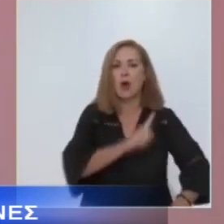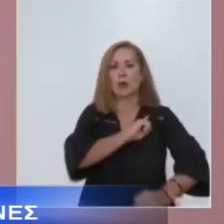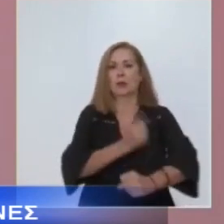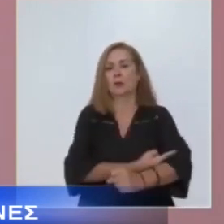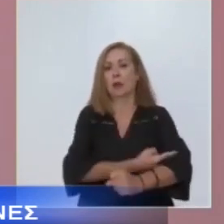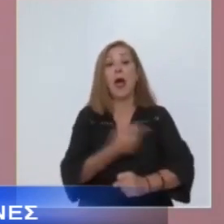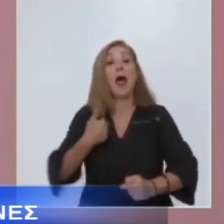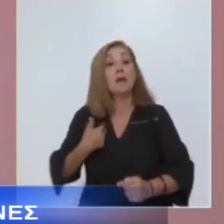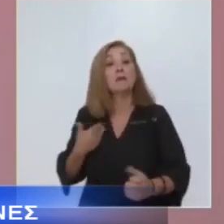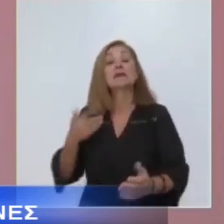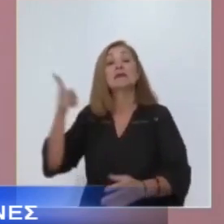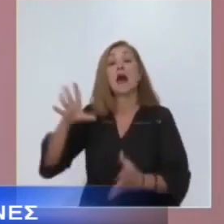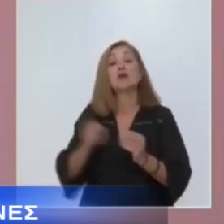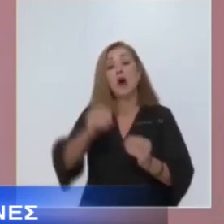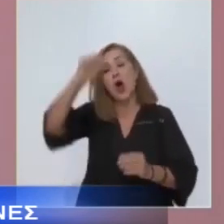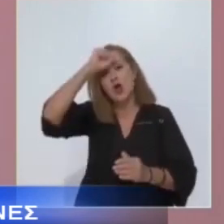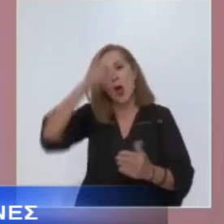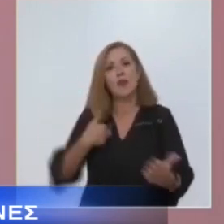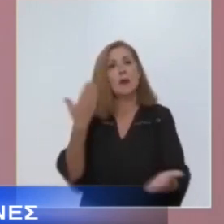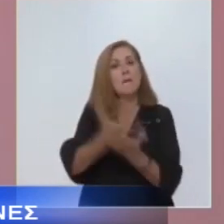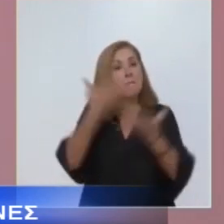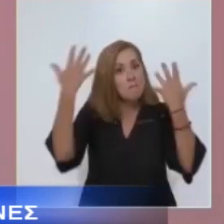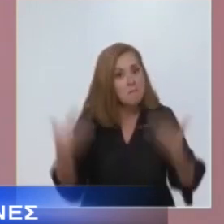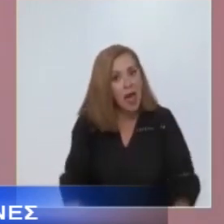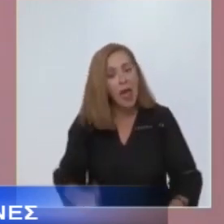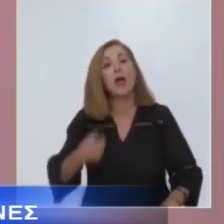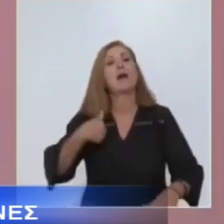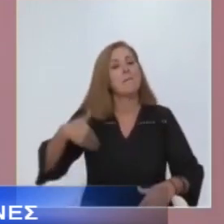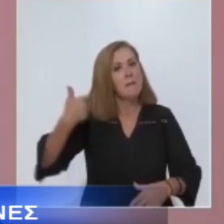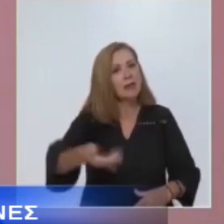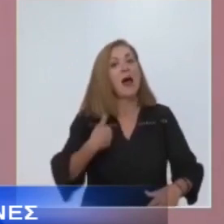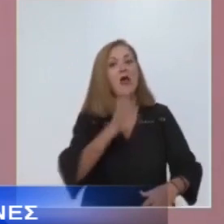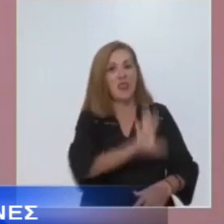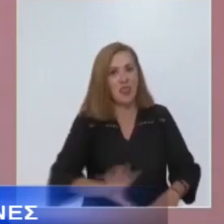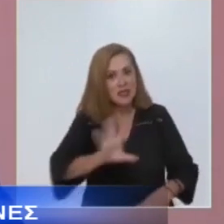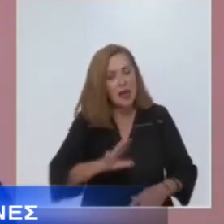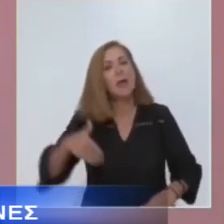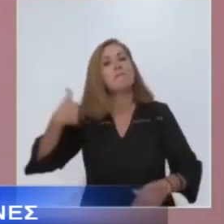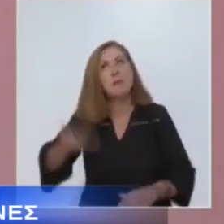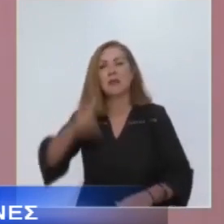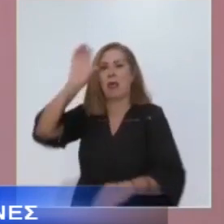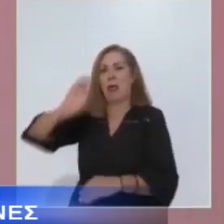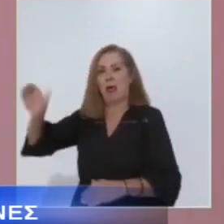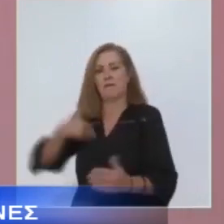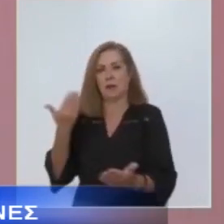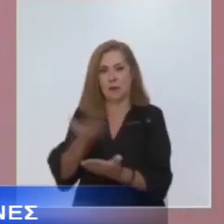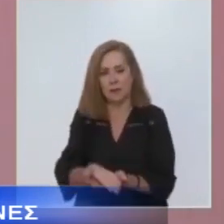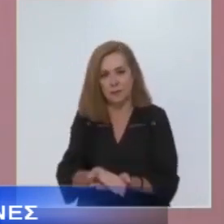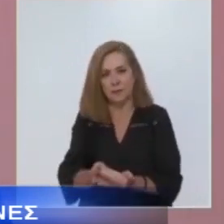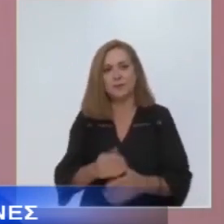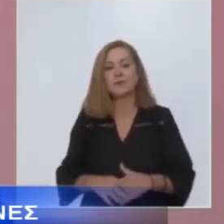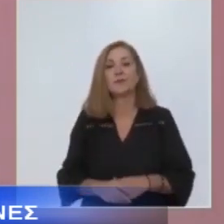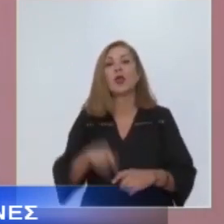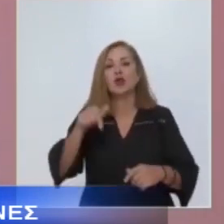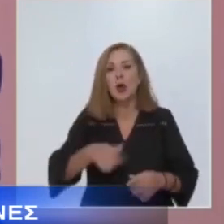την καταθέσαμε ήδη για τη Ρόδο και ζητάμε συζήτηση για Θεσσαλία και στη συνέχεια για τον Εύρο να γίνουν και στη Βουλή. Κλείνω με τη Θεσσαλονίκη, με